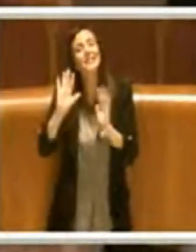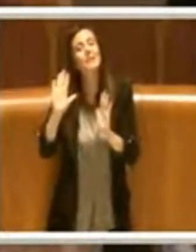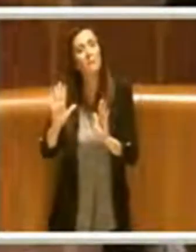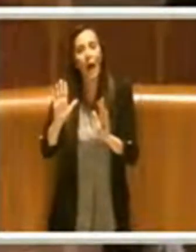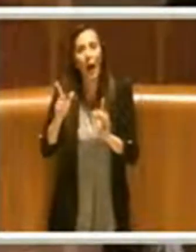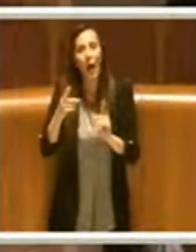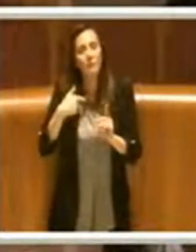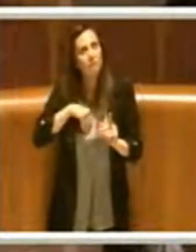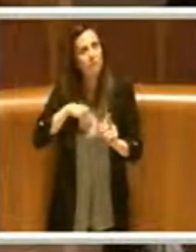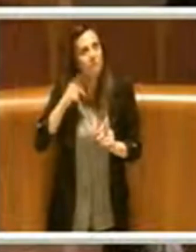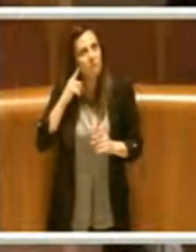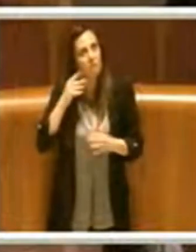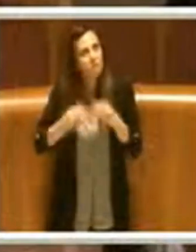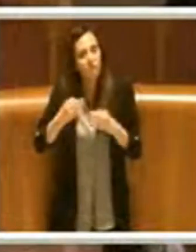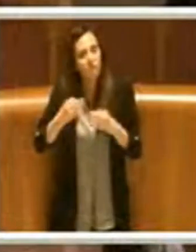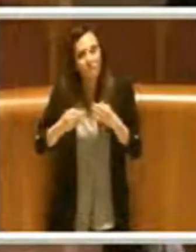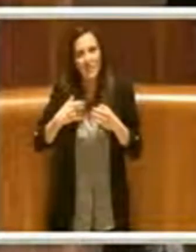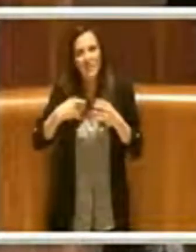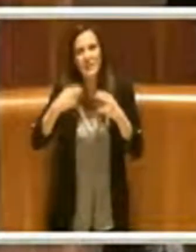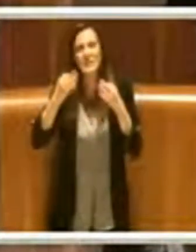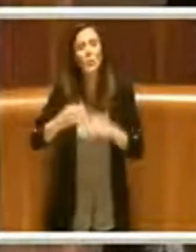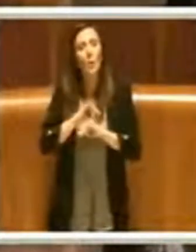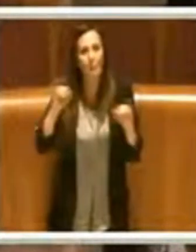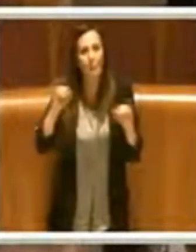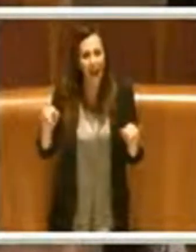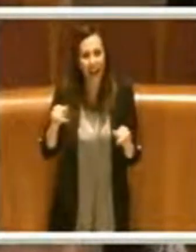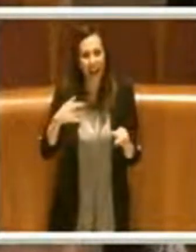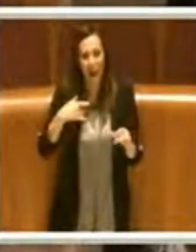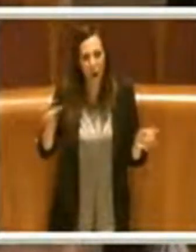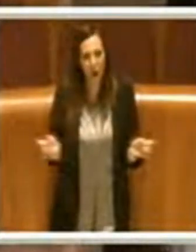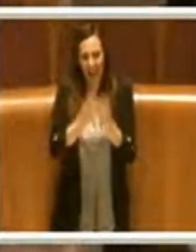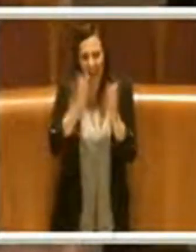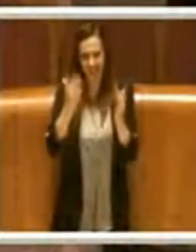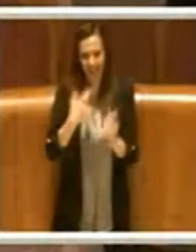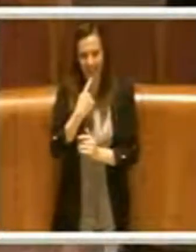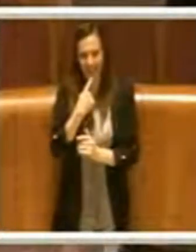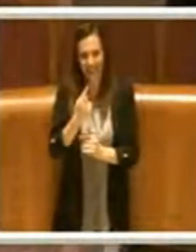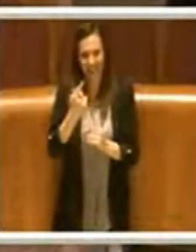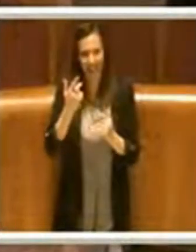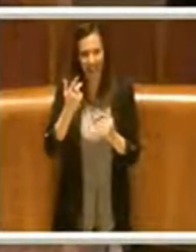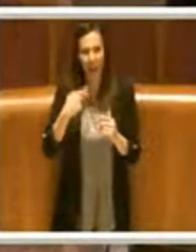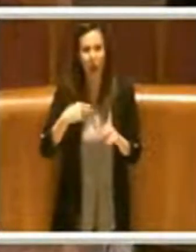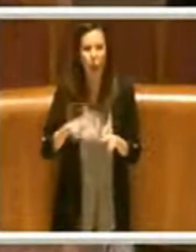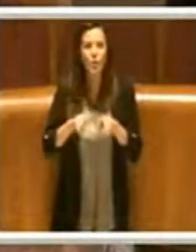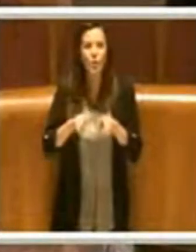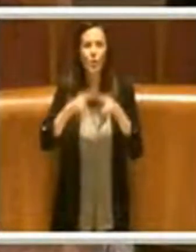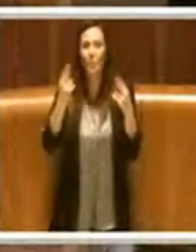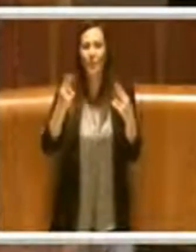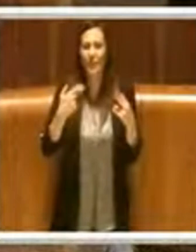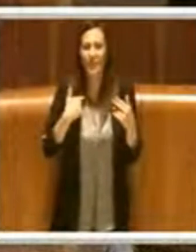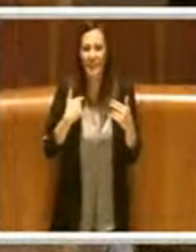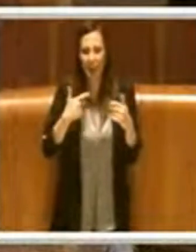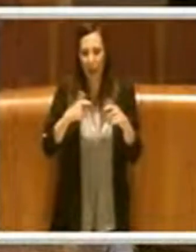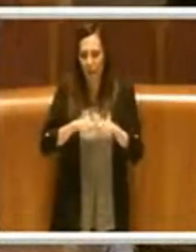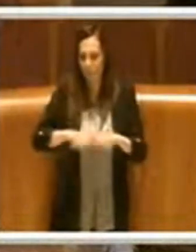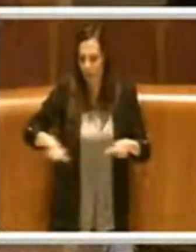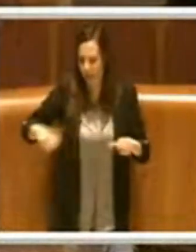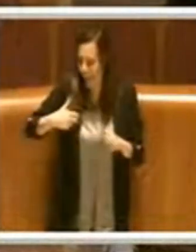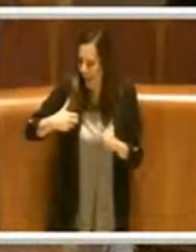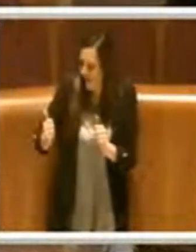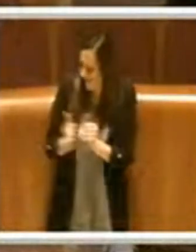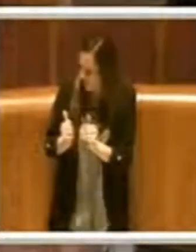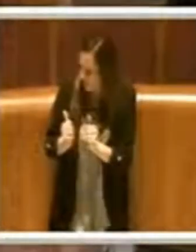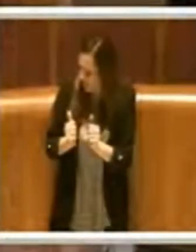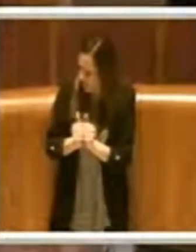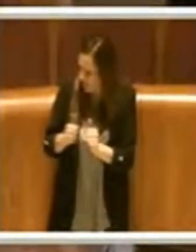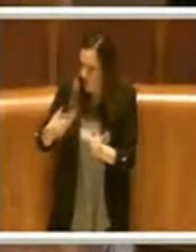ho detto già in un'altra occasione, abbiamo potuto scoprire che il nostro vicino di banco era un